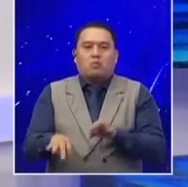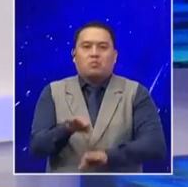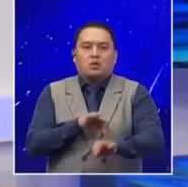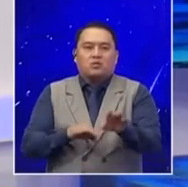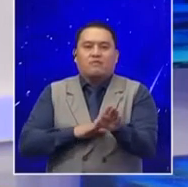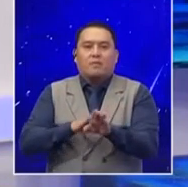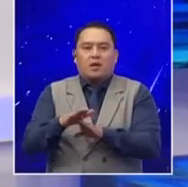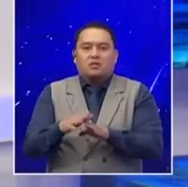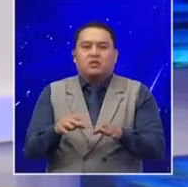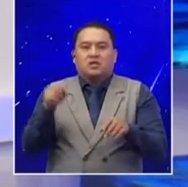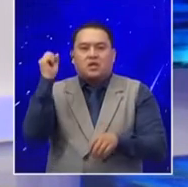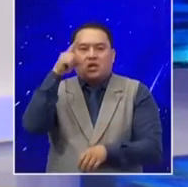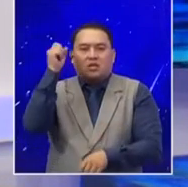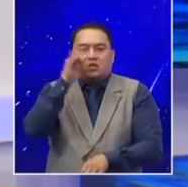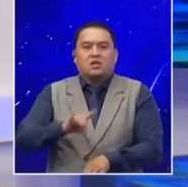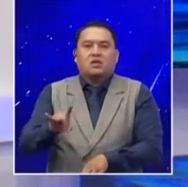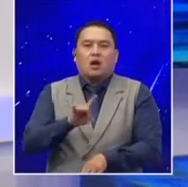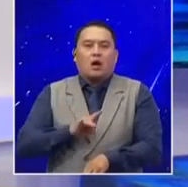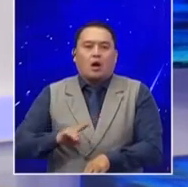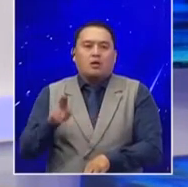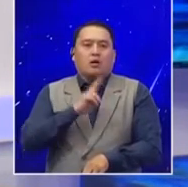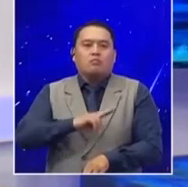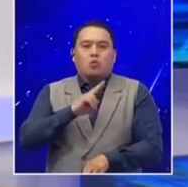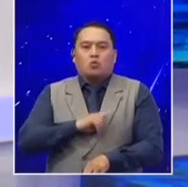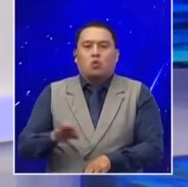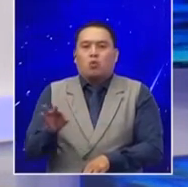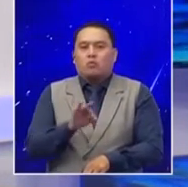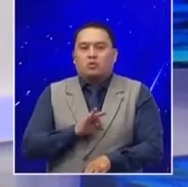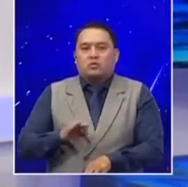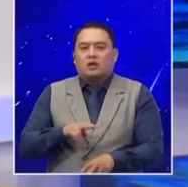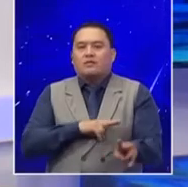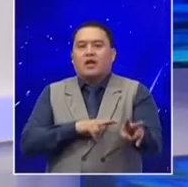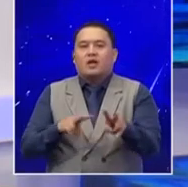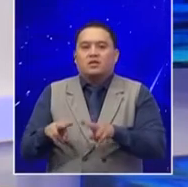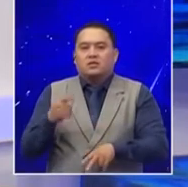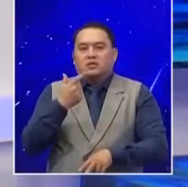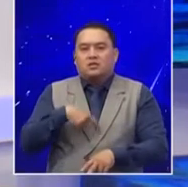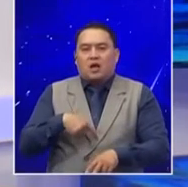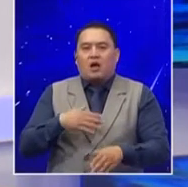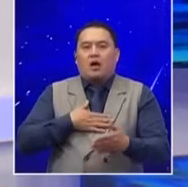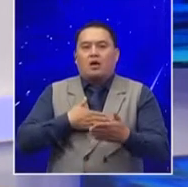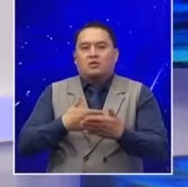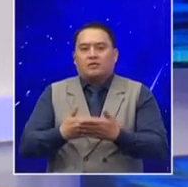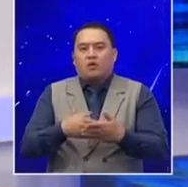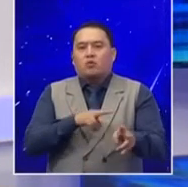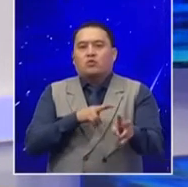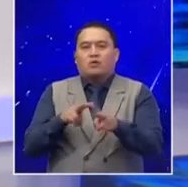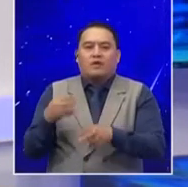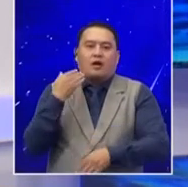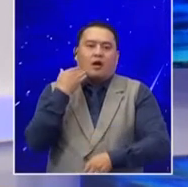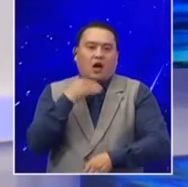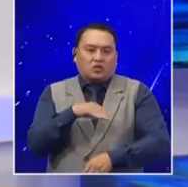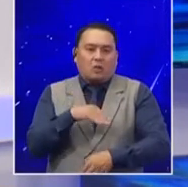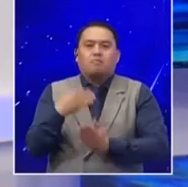проекта реализуются в Искельдинском районе. Ход работ глава области инспектирует сам, делая особый акцент на